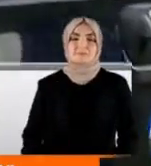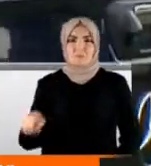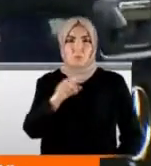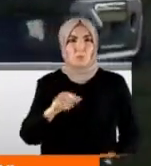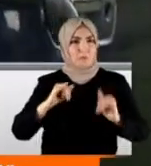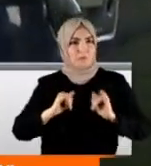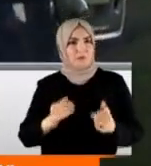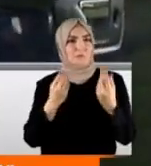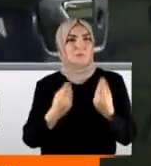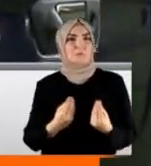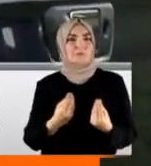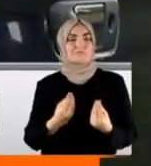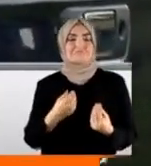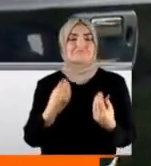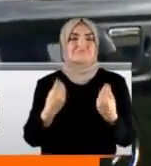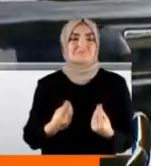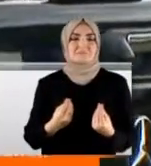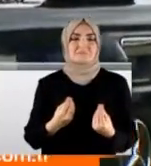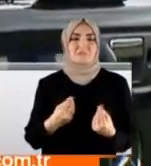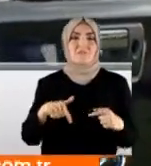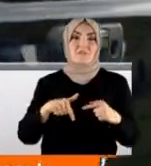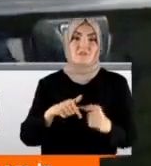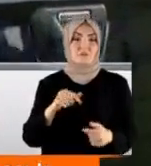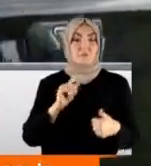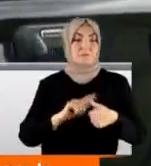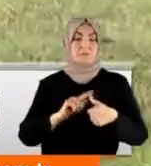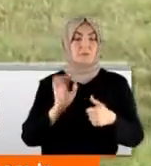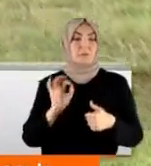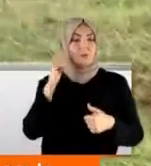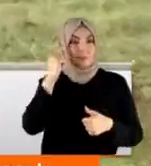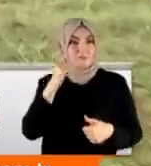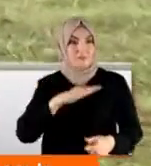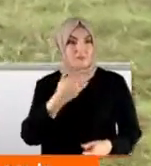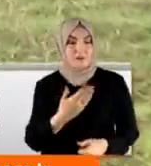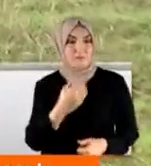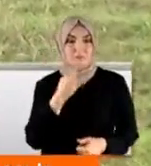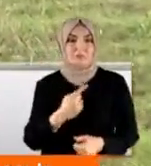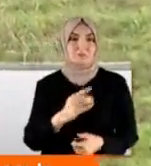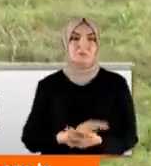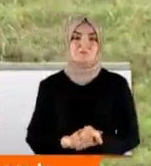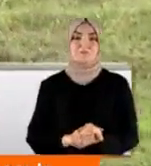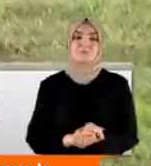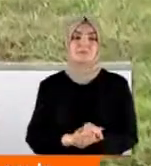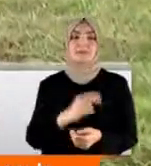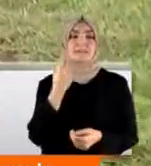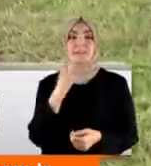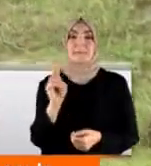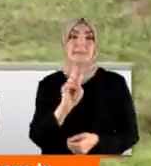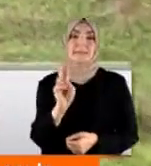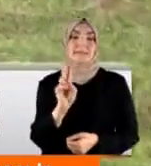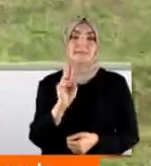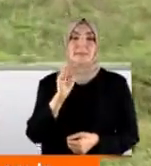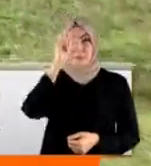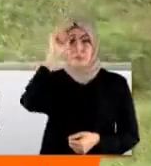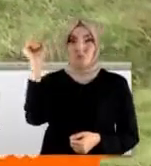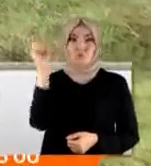yerinde. Aynen, biz eminiz şu an. Var mı favoriniz? Verstappen. 2020 Türkiye Grand Prix'si ilk etapta seyircili